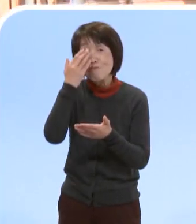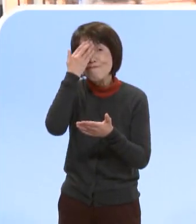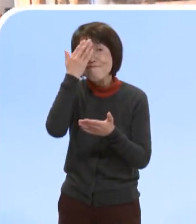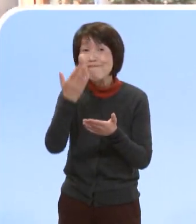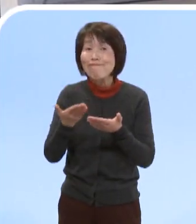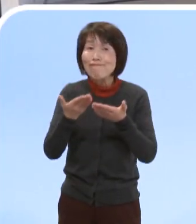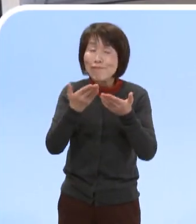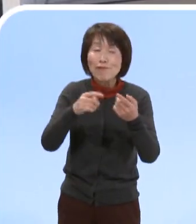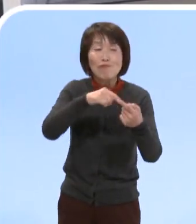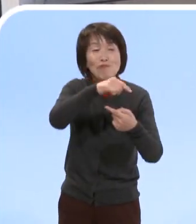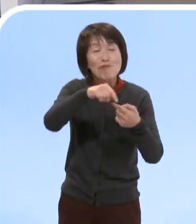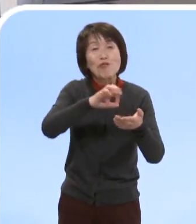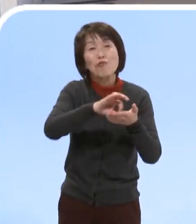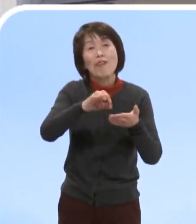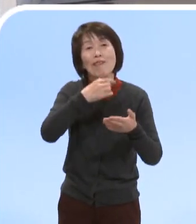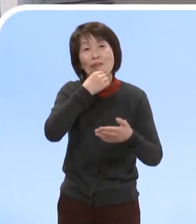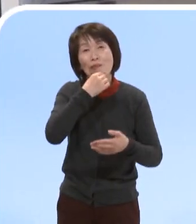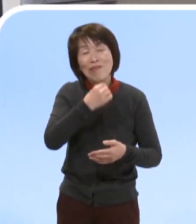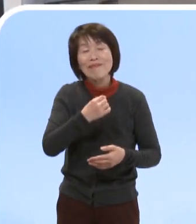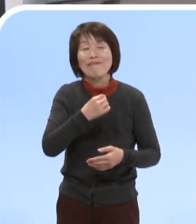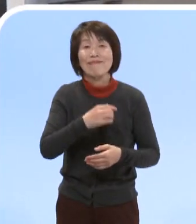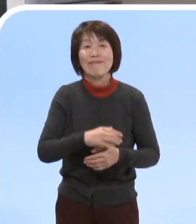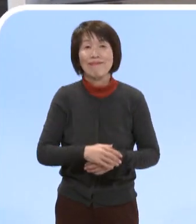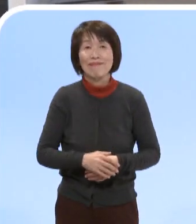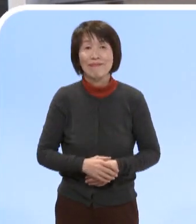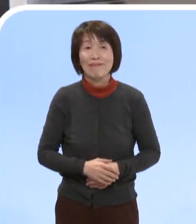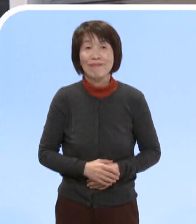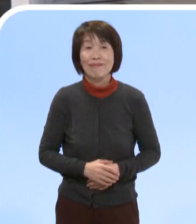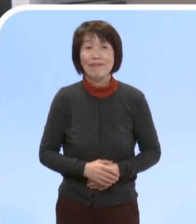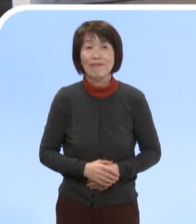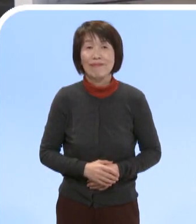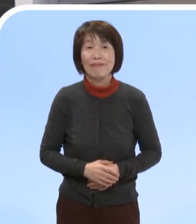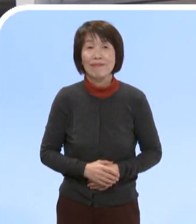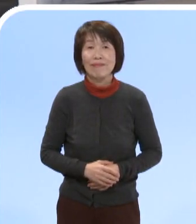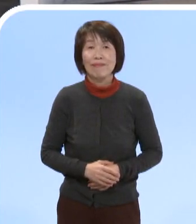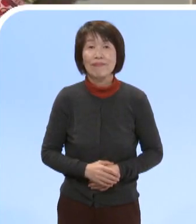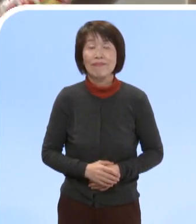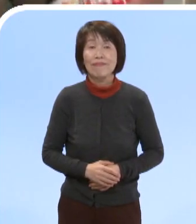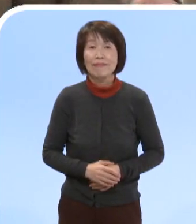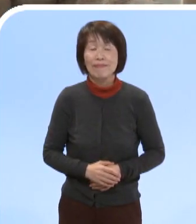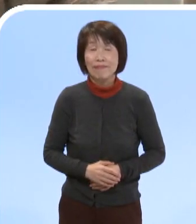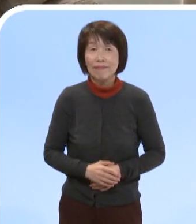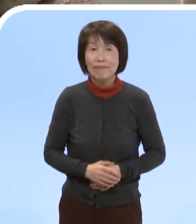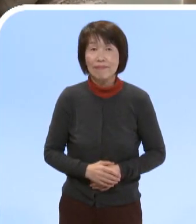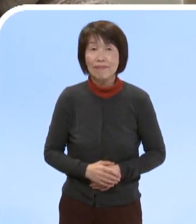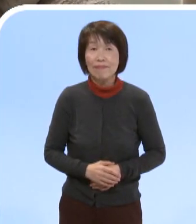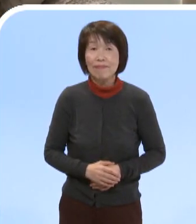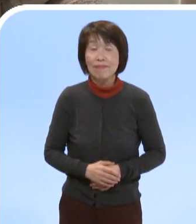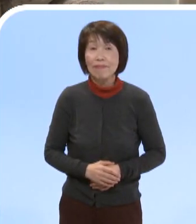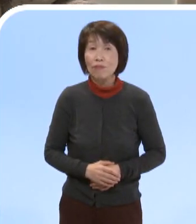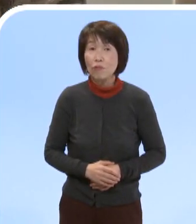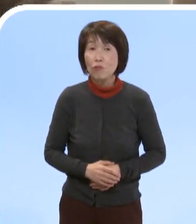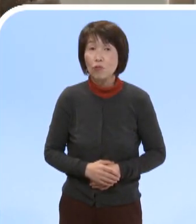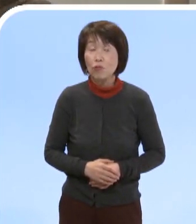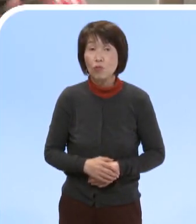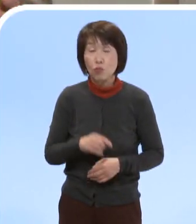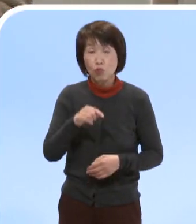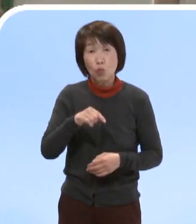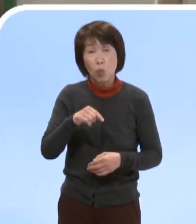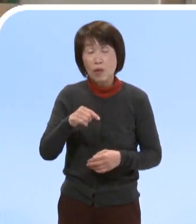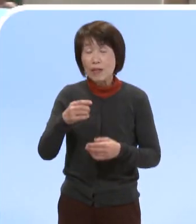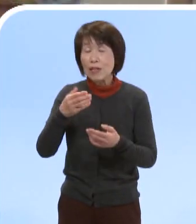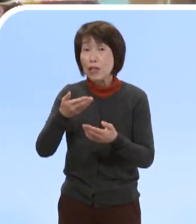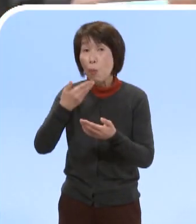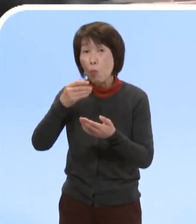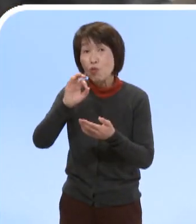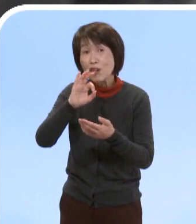きますので、まあ、有効活動していただけたらなというふうに思っております。 フードバンク関西に集まった全